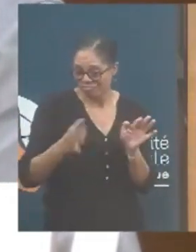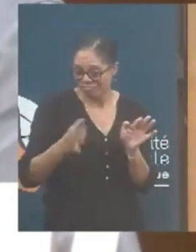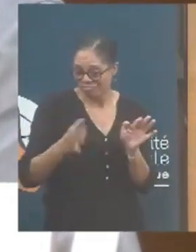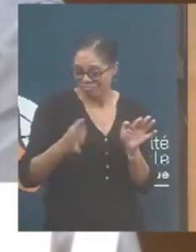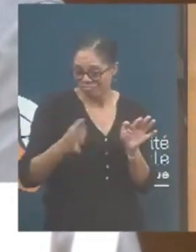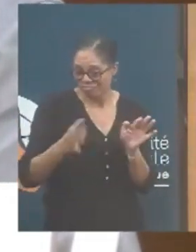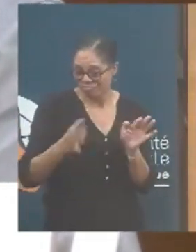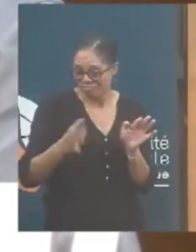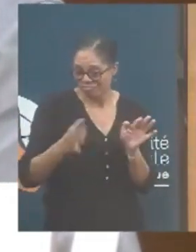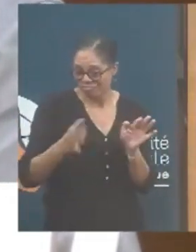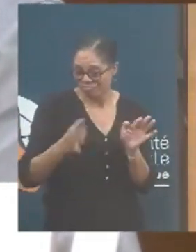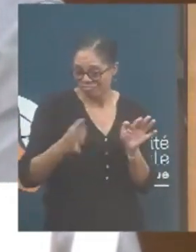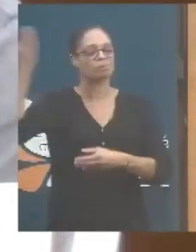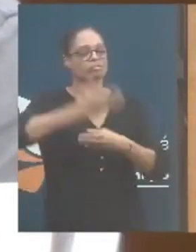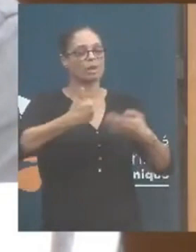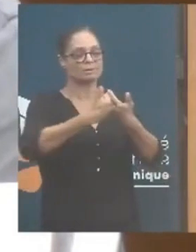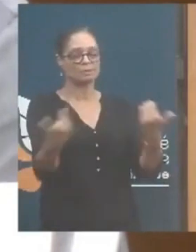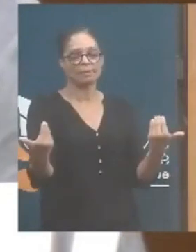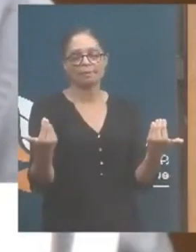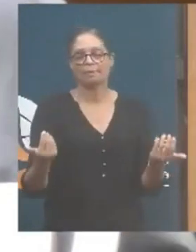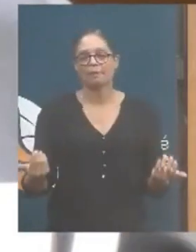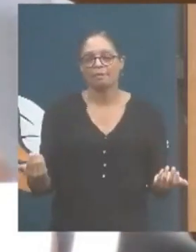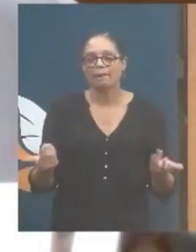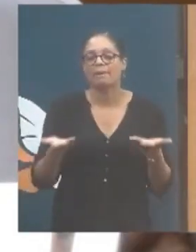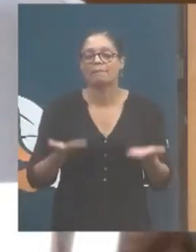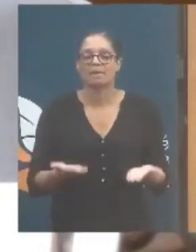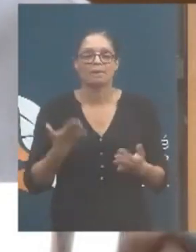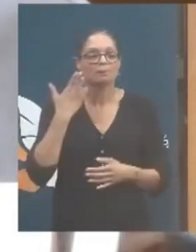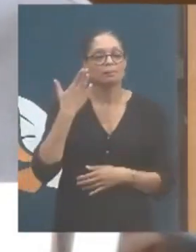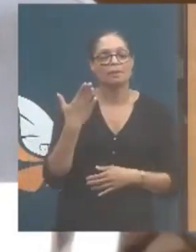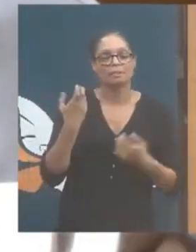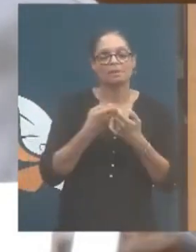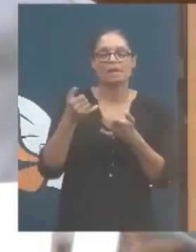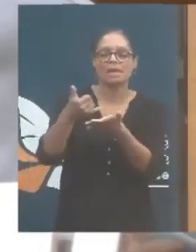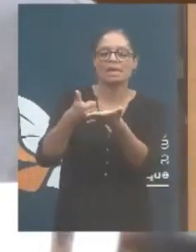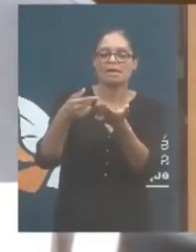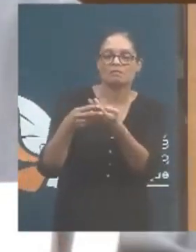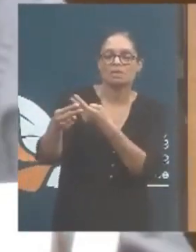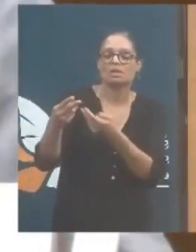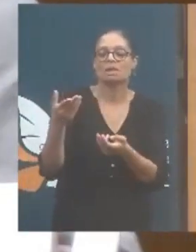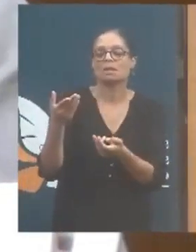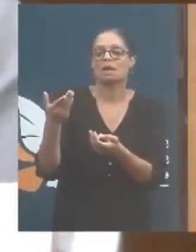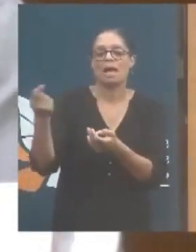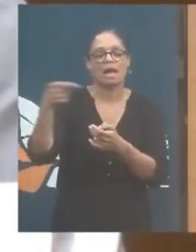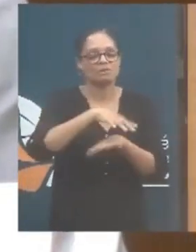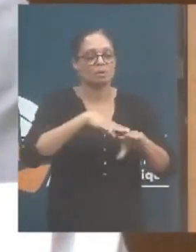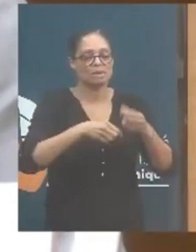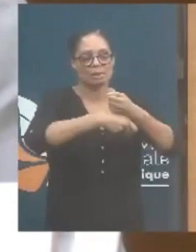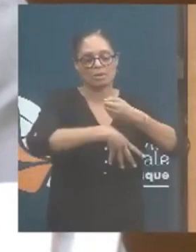La France est venue les a séparés et actuellement, lorsque quelqu'un sort de l'île voisine, Lanjouan, et qu'il arrive à